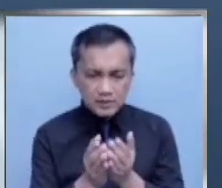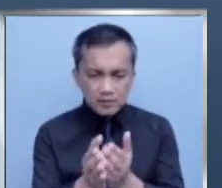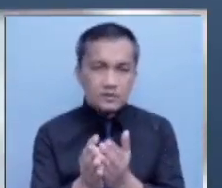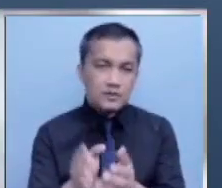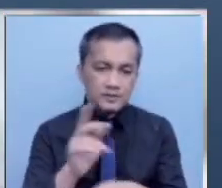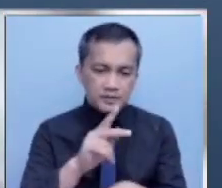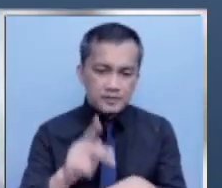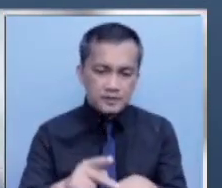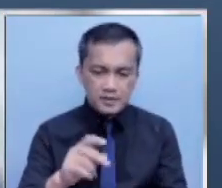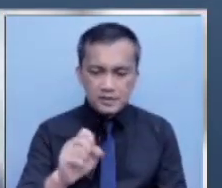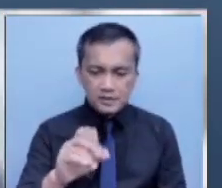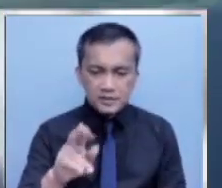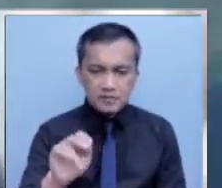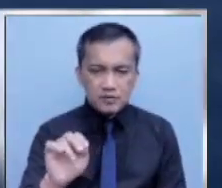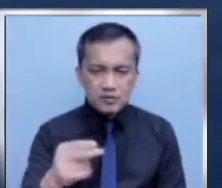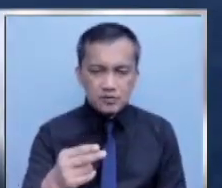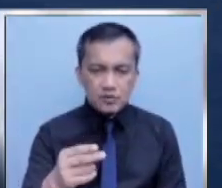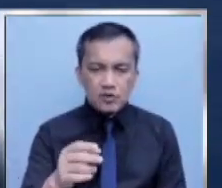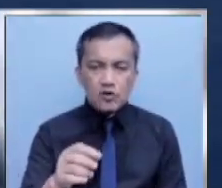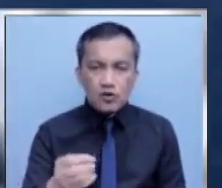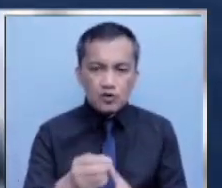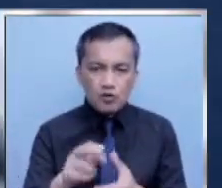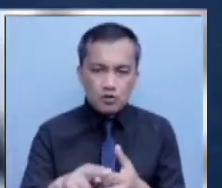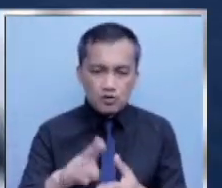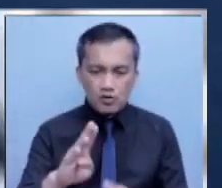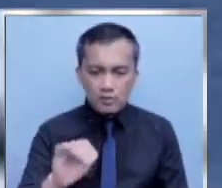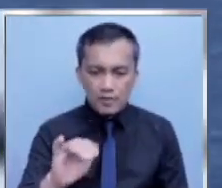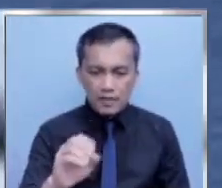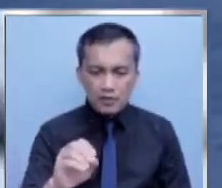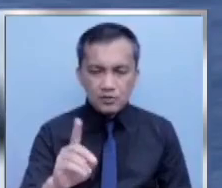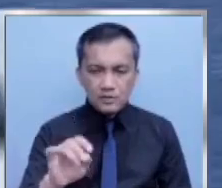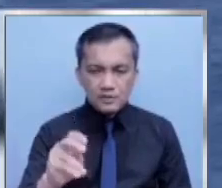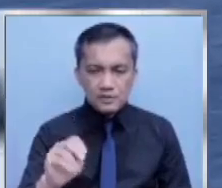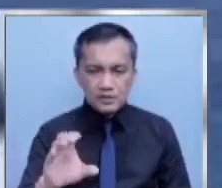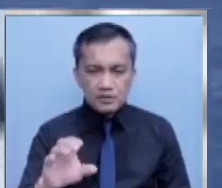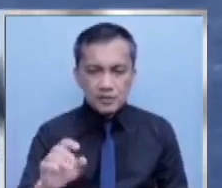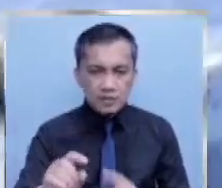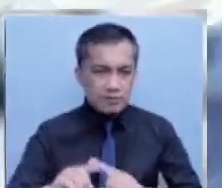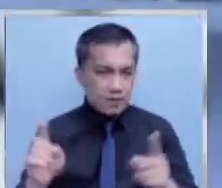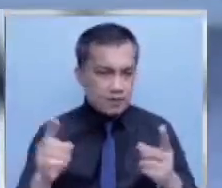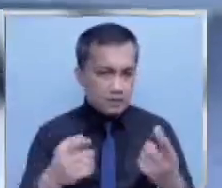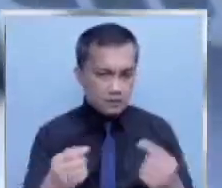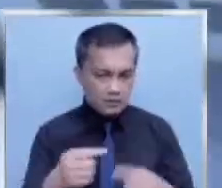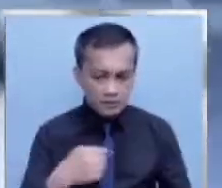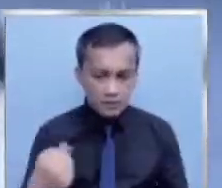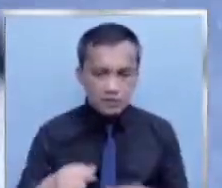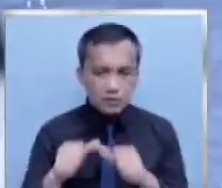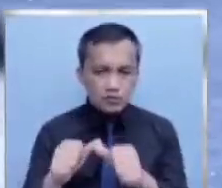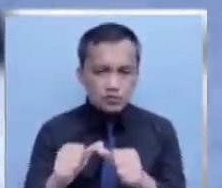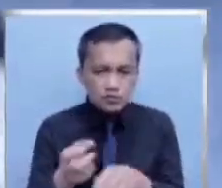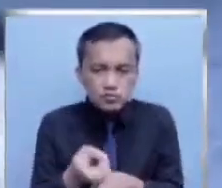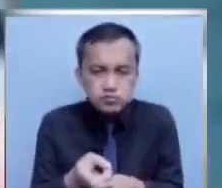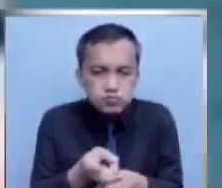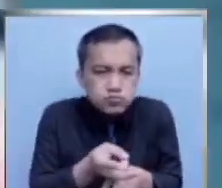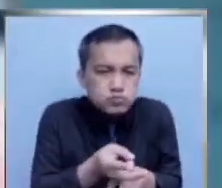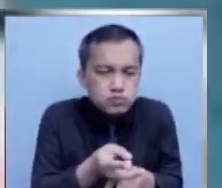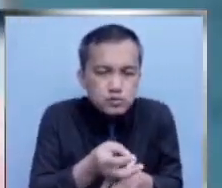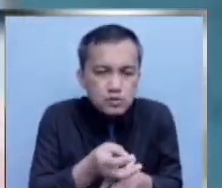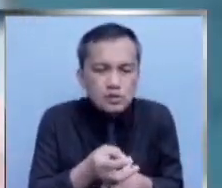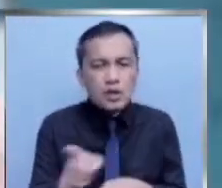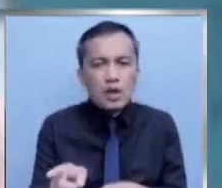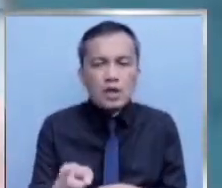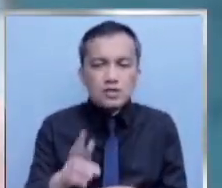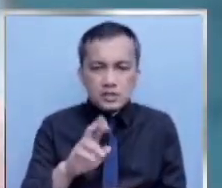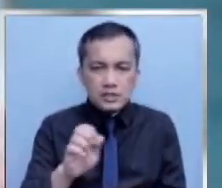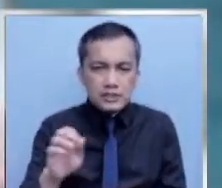Scarborough Shoal o Baho de Masinloc. Kabaliktaran sa ginagawa ng China na walang tigil ang pagbantay sa paligid ng bahura. Kami-kami lang,